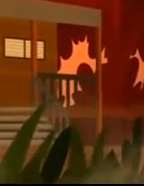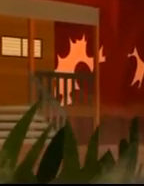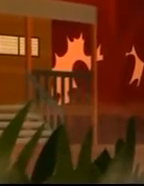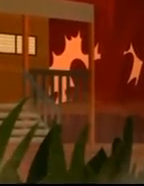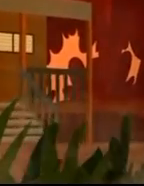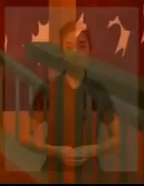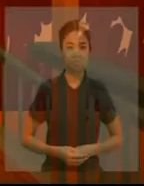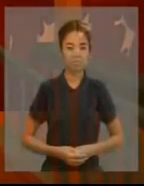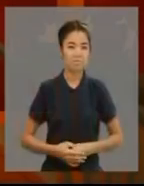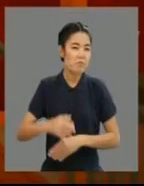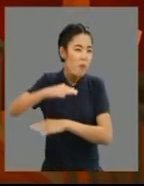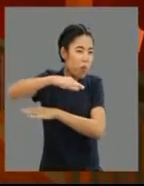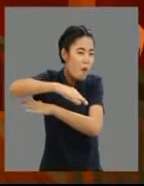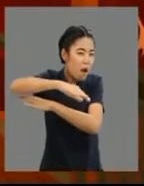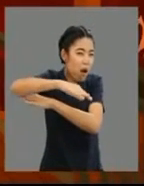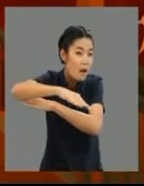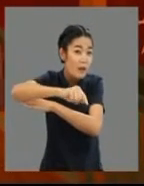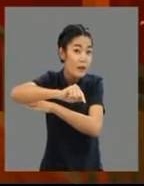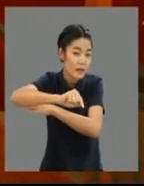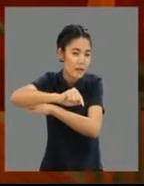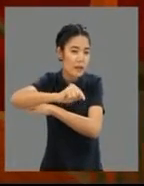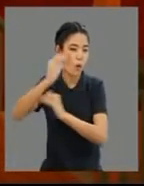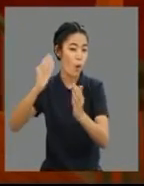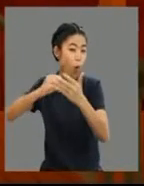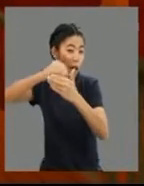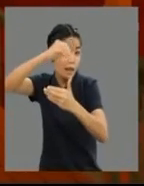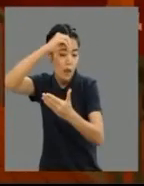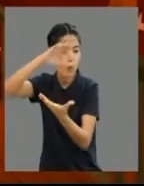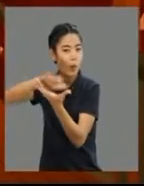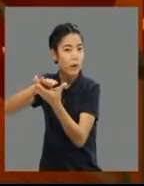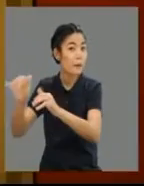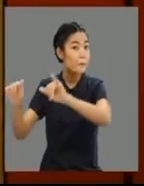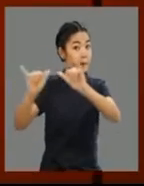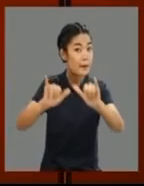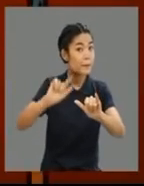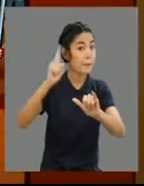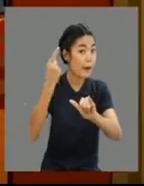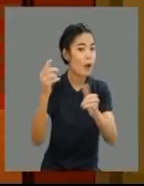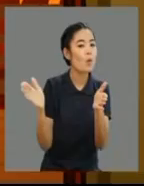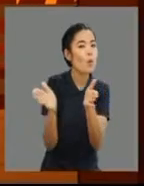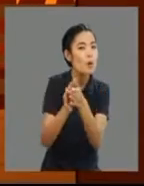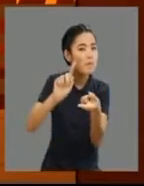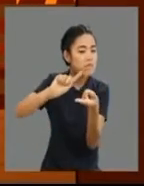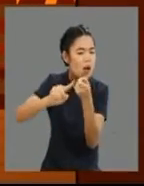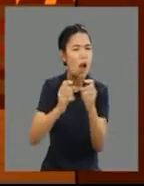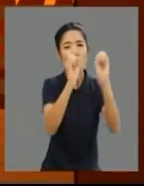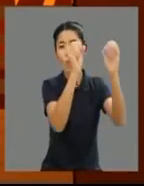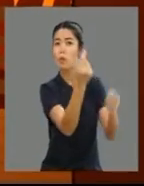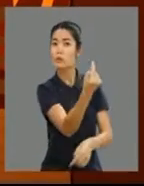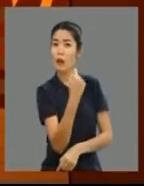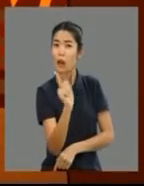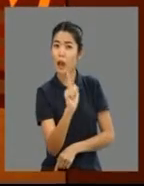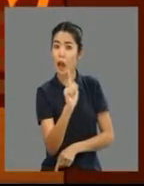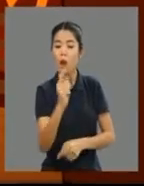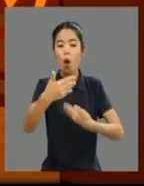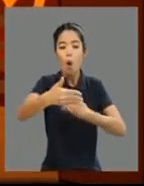เย็นวันหนึ่งเด็กนักเรียนที่ย้ายมาใหม่และเพื่อนๆถูกคุณครูมอบหมายให้ไปทำ